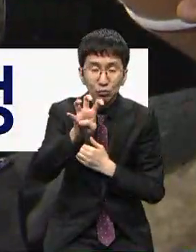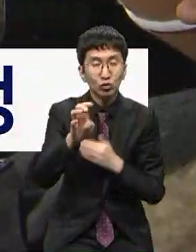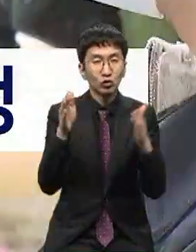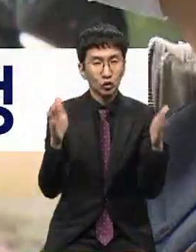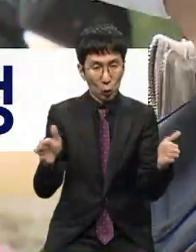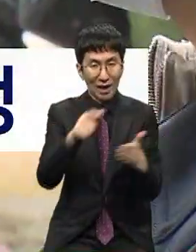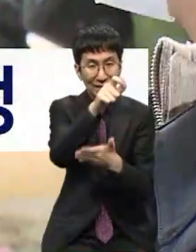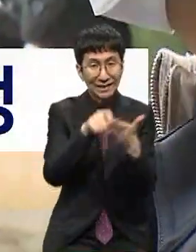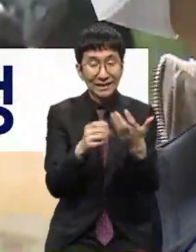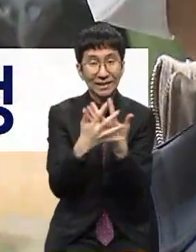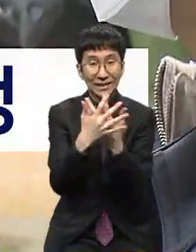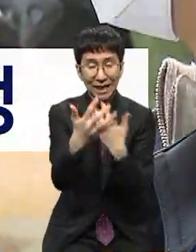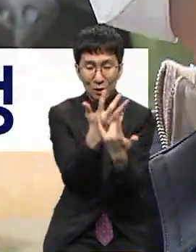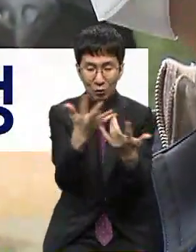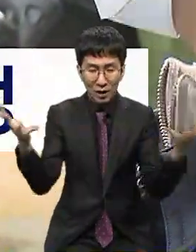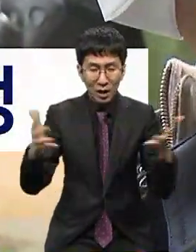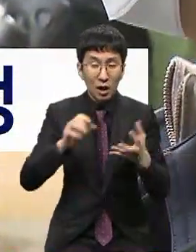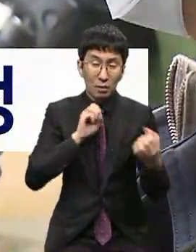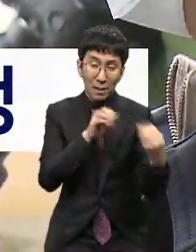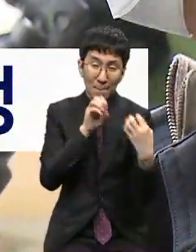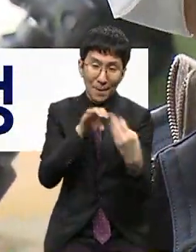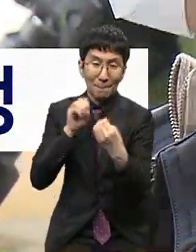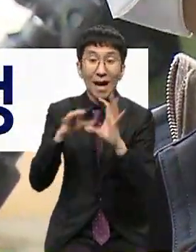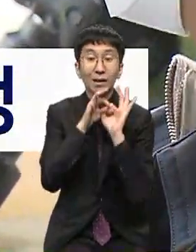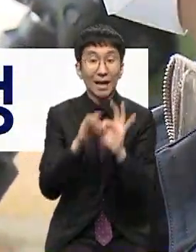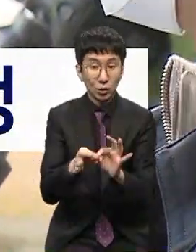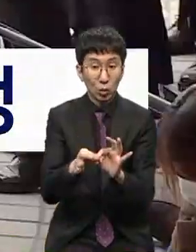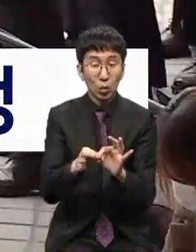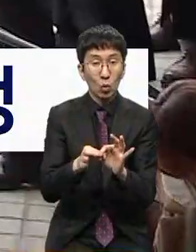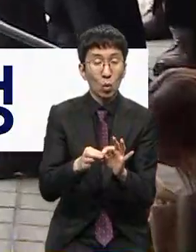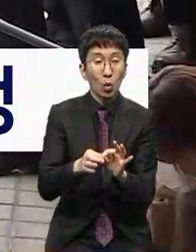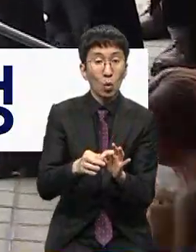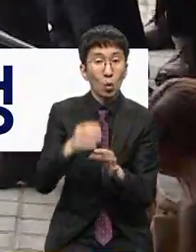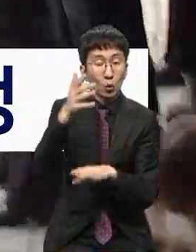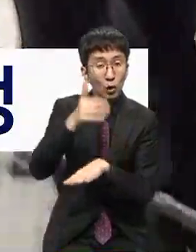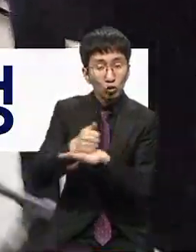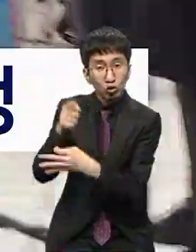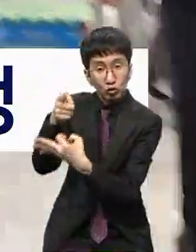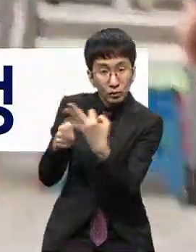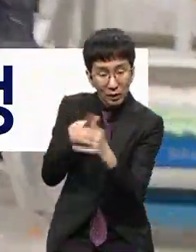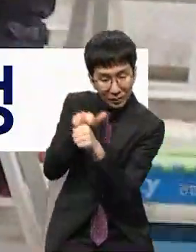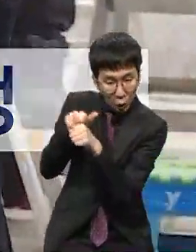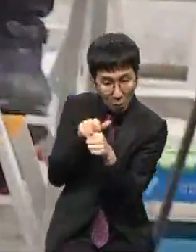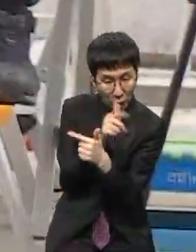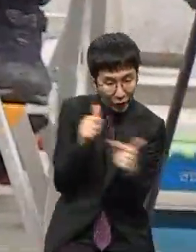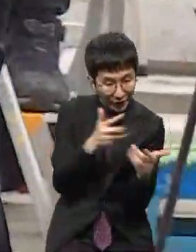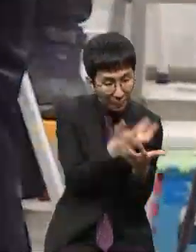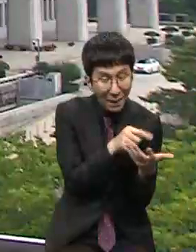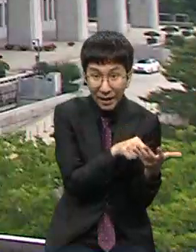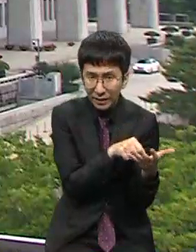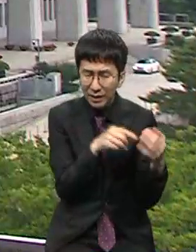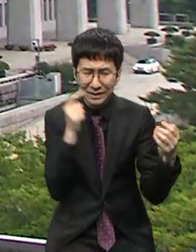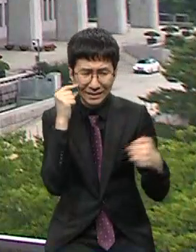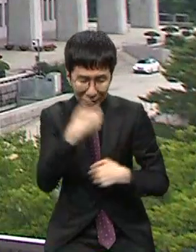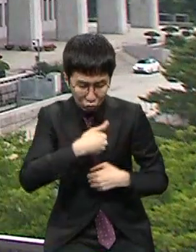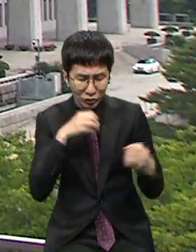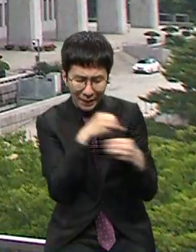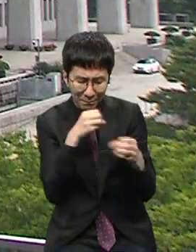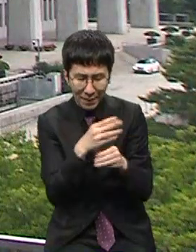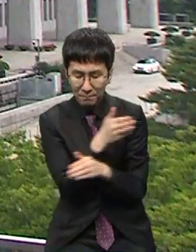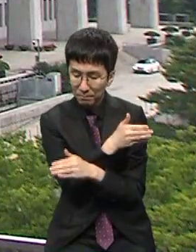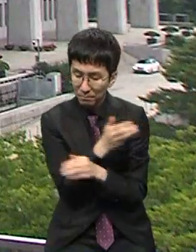기자들과의 질의응답이 예정돼 있는 만큼 이른바 X파일 등 예상 질문에 대한 답변도 준비 중입니다.